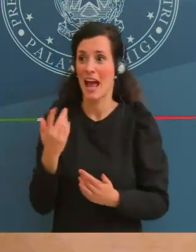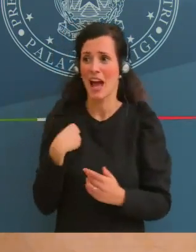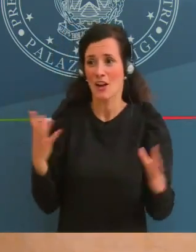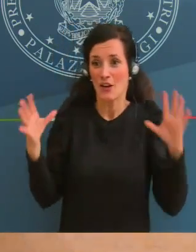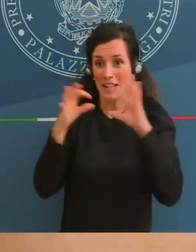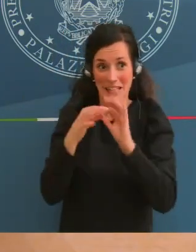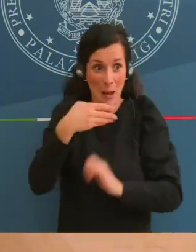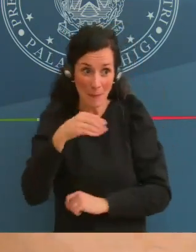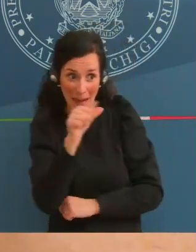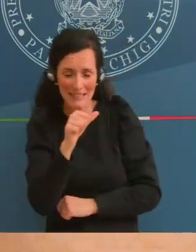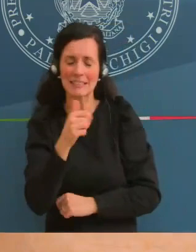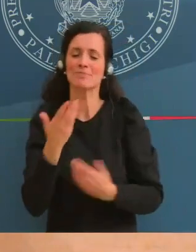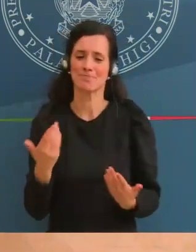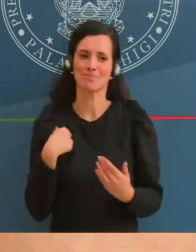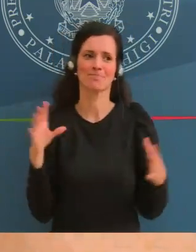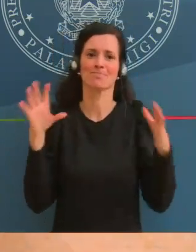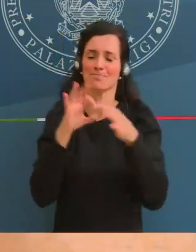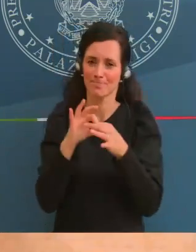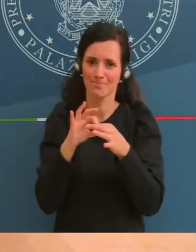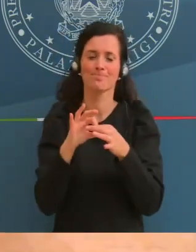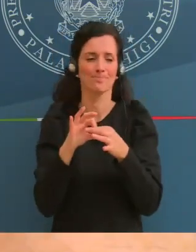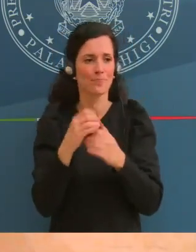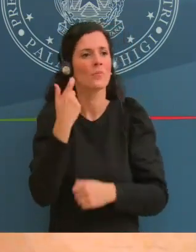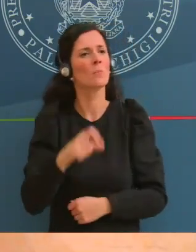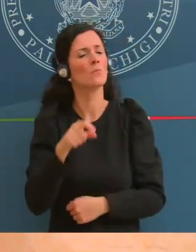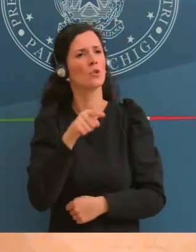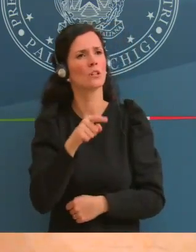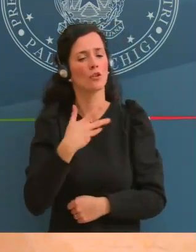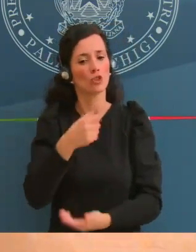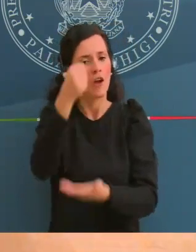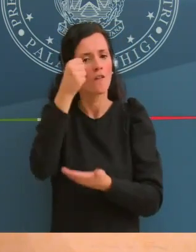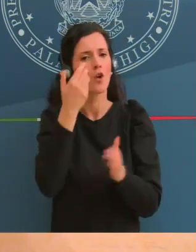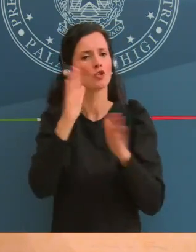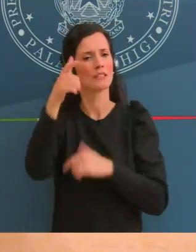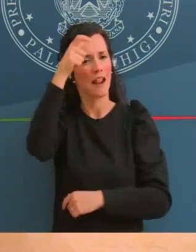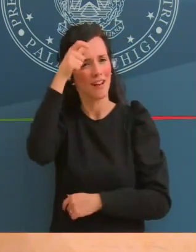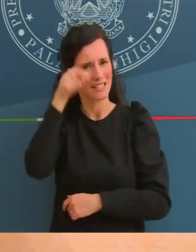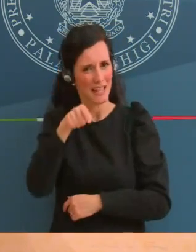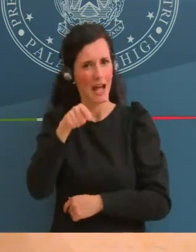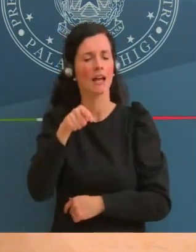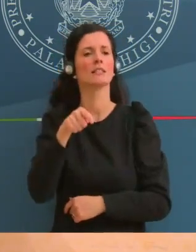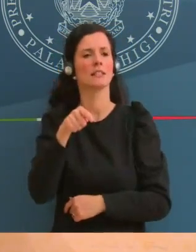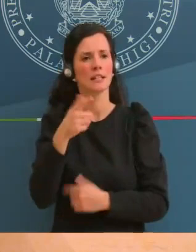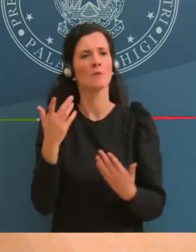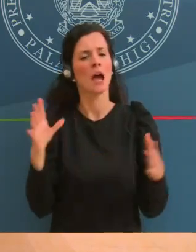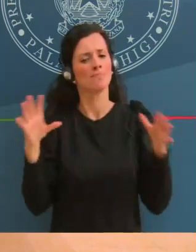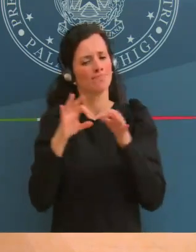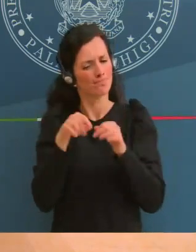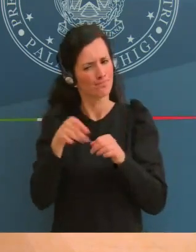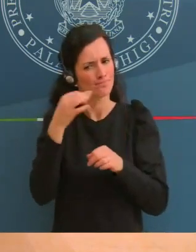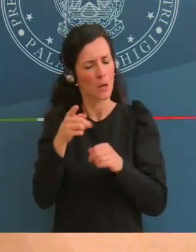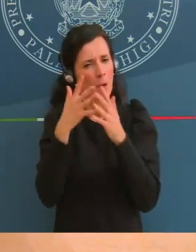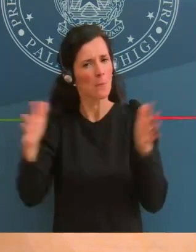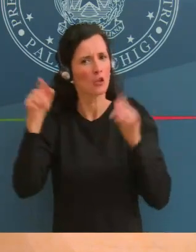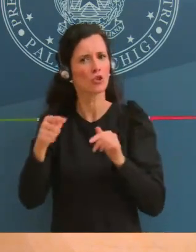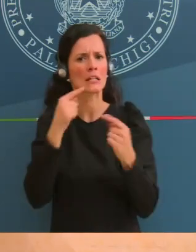sirico si discute di riforme il partito democratico anche oggi ha ribadito che il blocco del tavolo delle riforme il blocco della